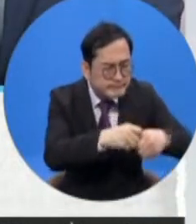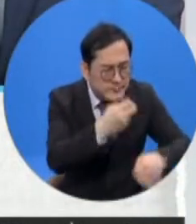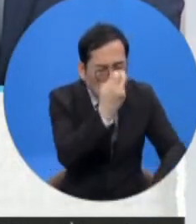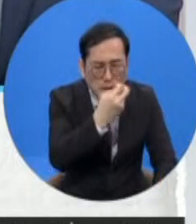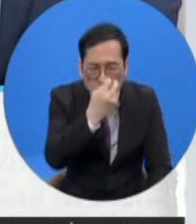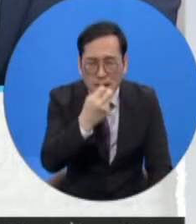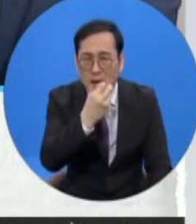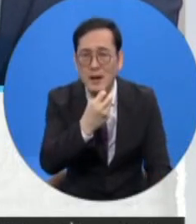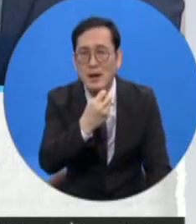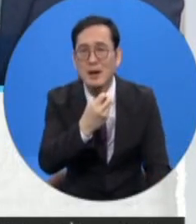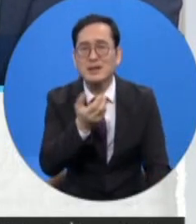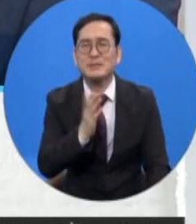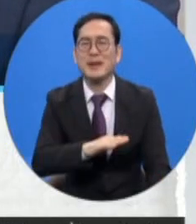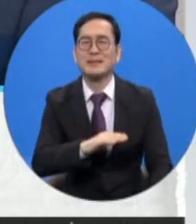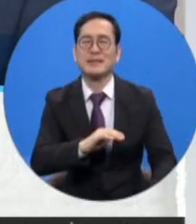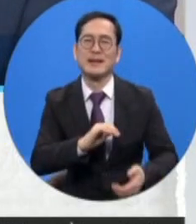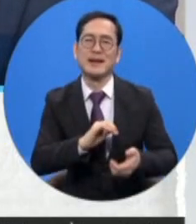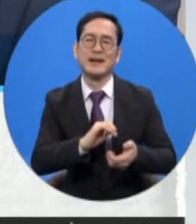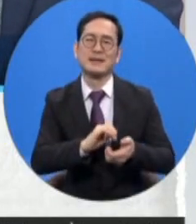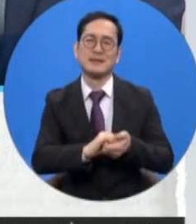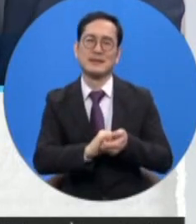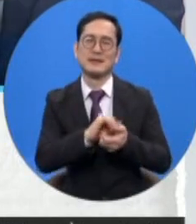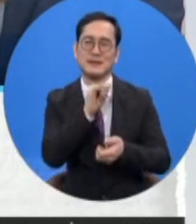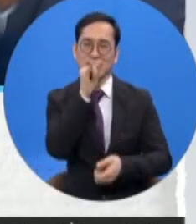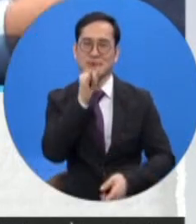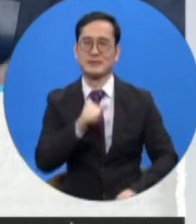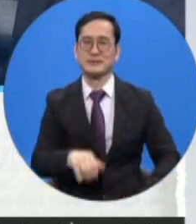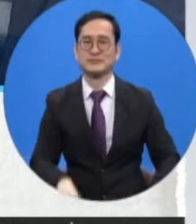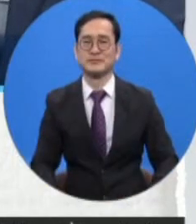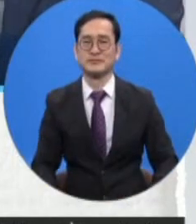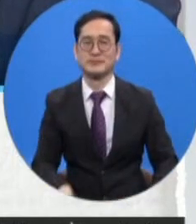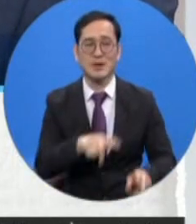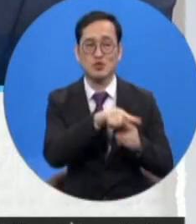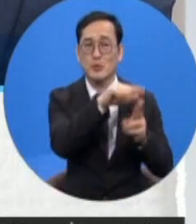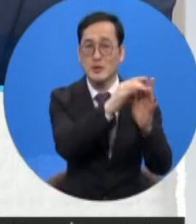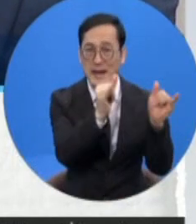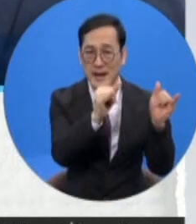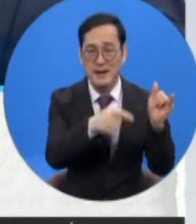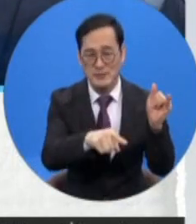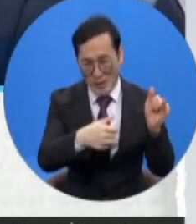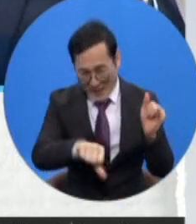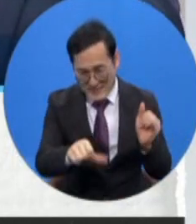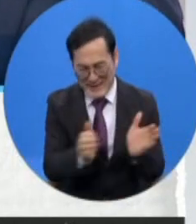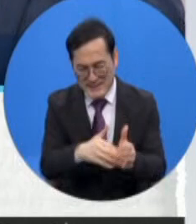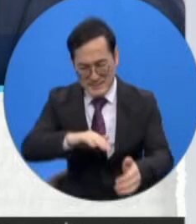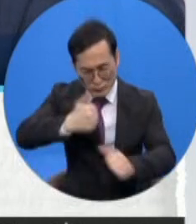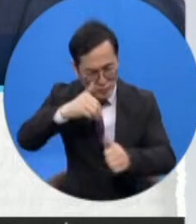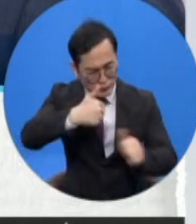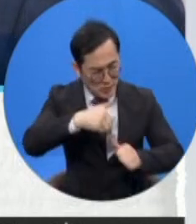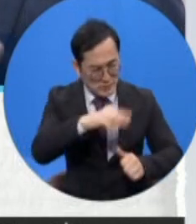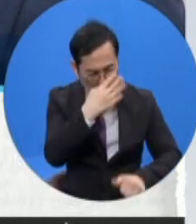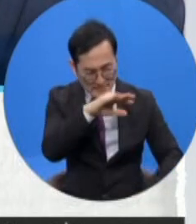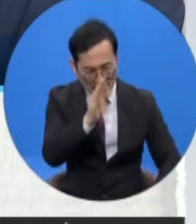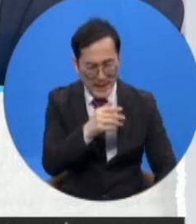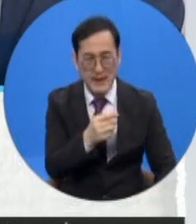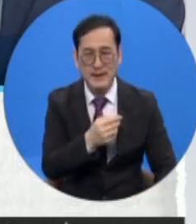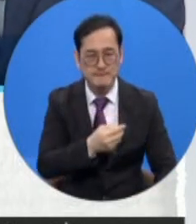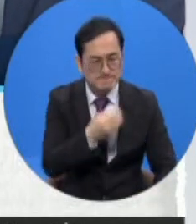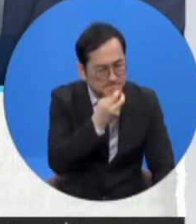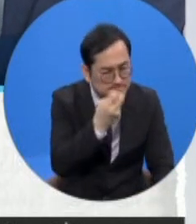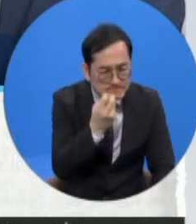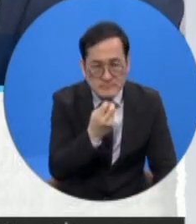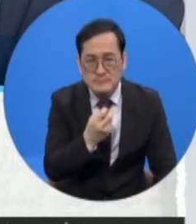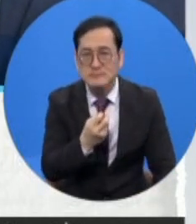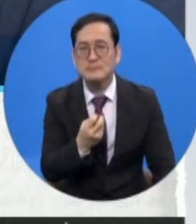팩트체크 대응팀이 얼마나 주도권을 가지고 후보나 후보 당사자를 부를 수 있는 권한을 제공해 주느냐 어떤